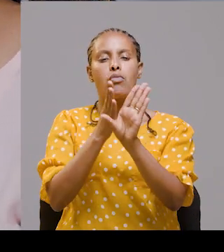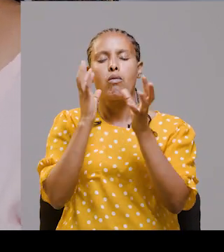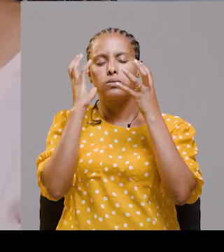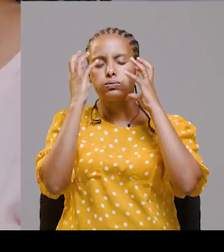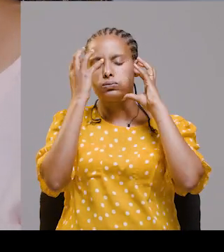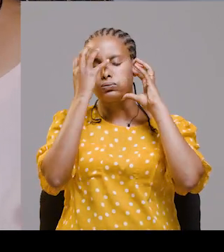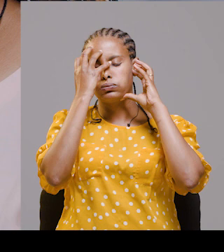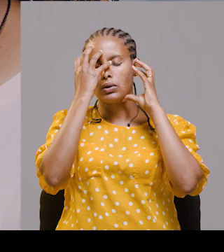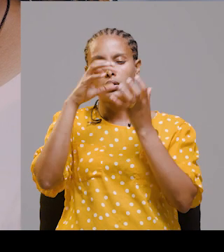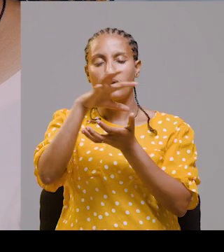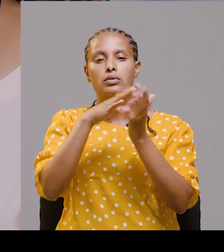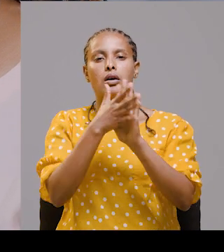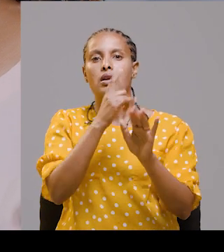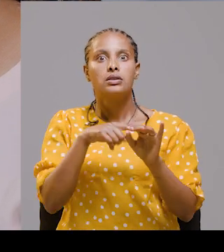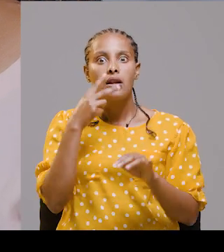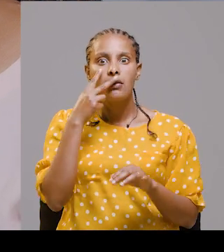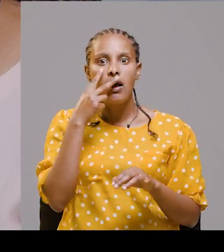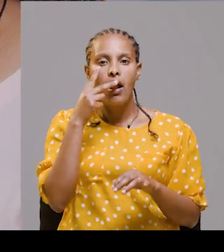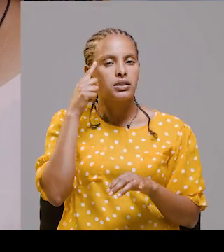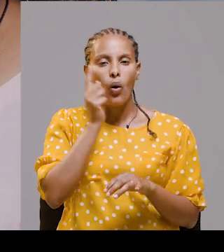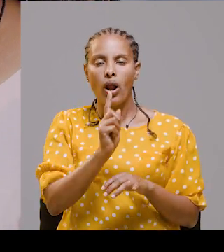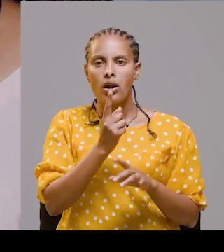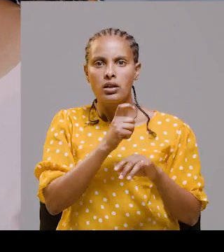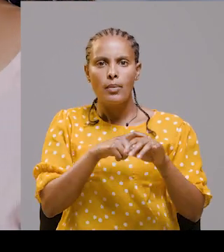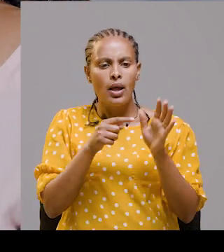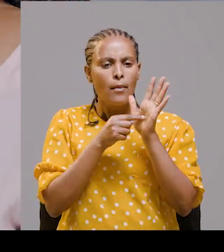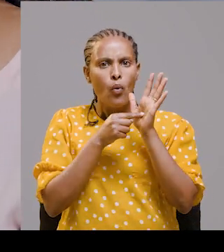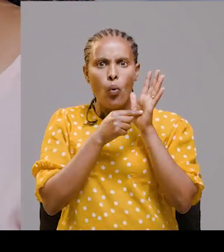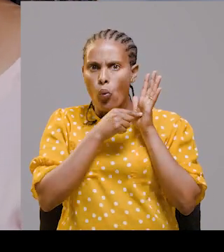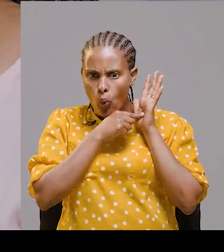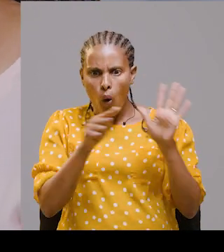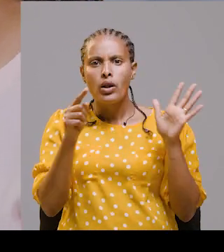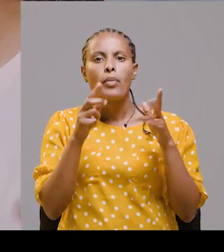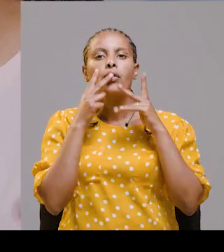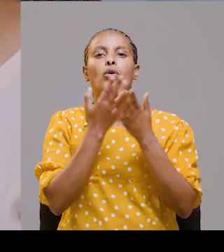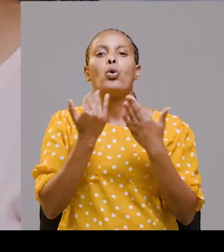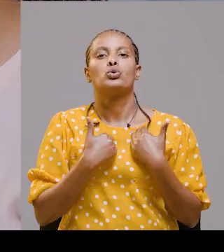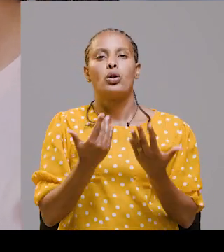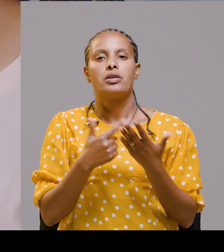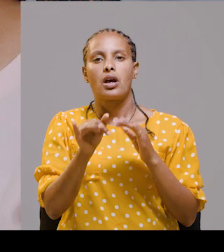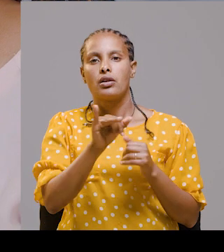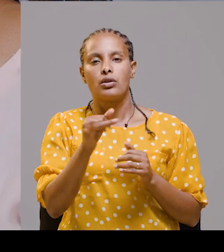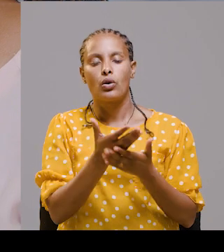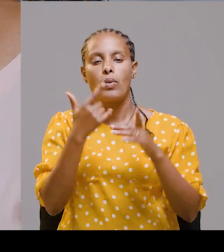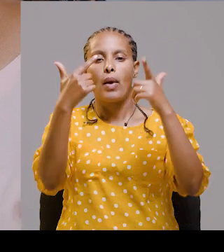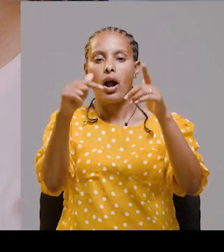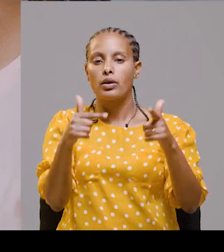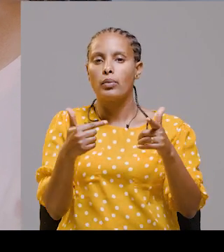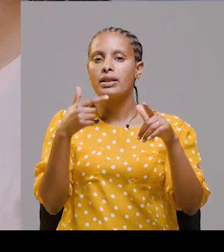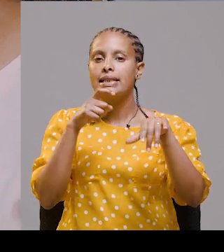ቀውሶች ይደርሱብናል። አንዳንዴ ላናስተውላቸው እንችላለን፣ አንዳንዴ ደግሞ በጣም ጎልቶ የሚታዩ ነገሮች አሉና እንደዚህ አይነት ነገሮች ሲደርሱ